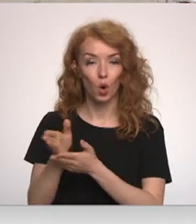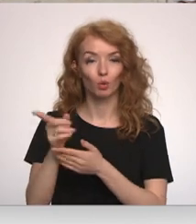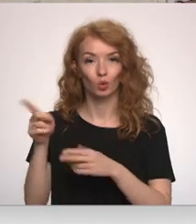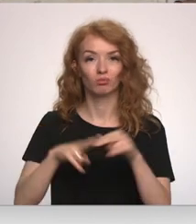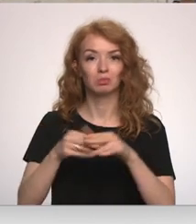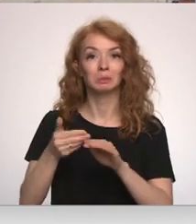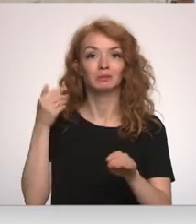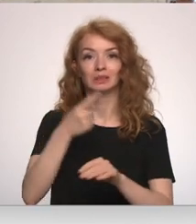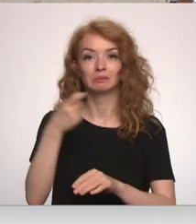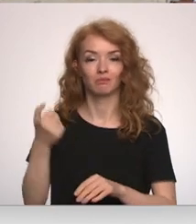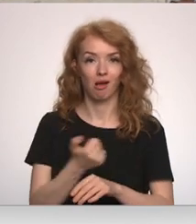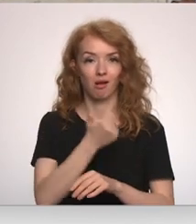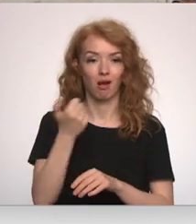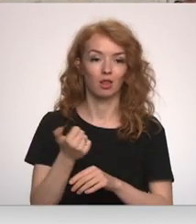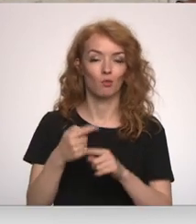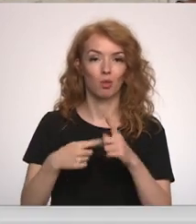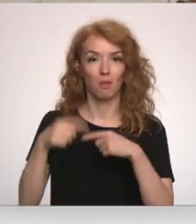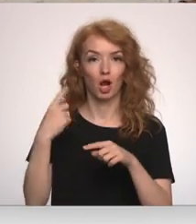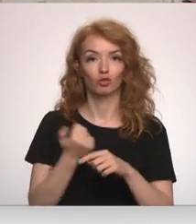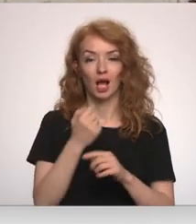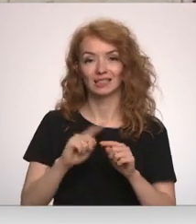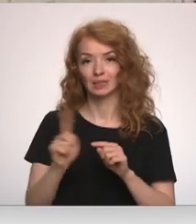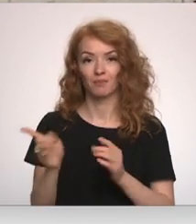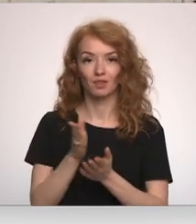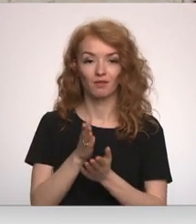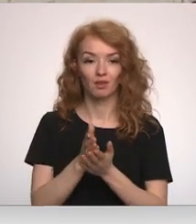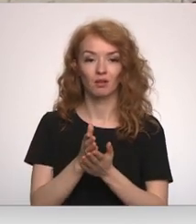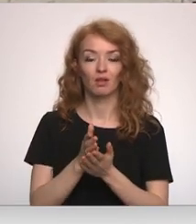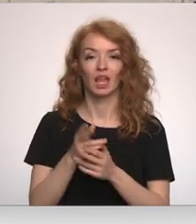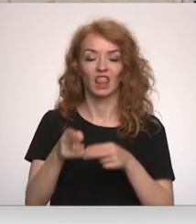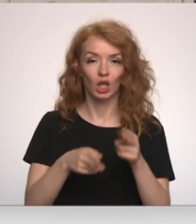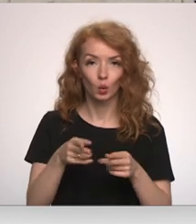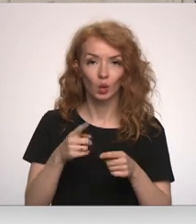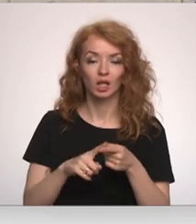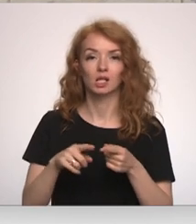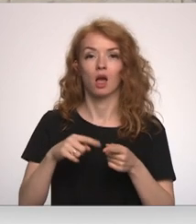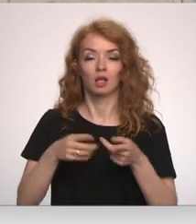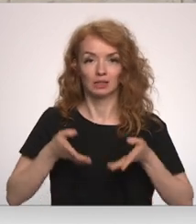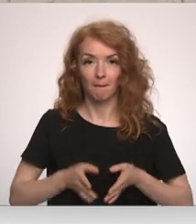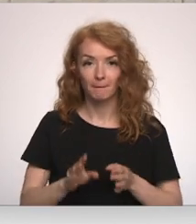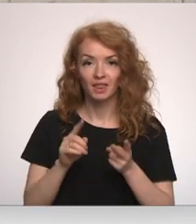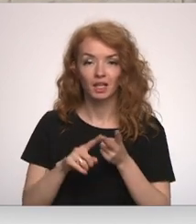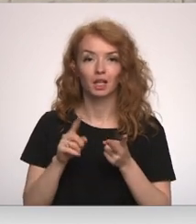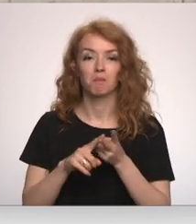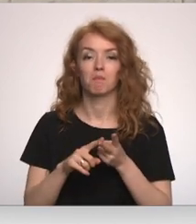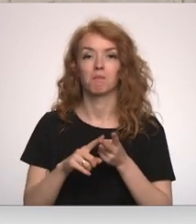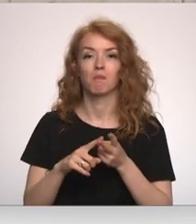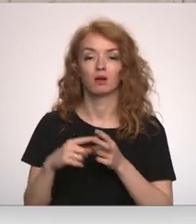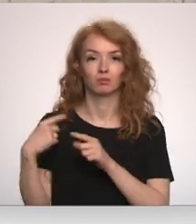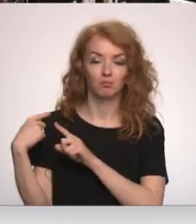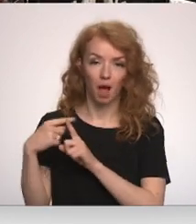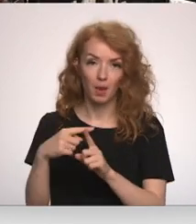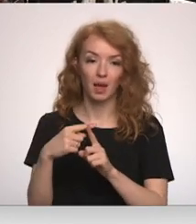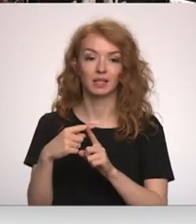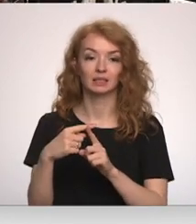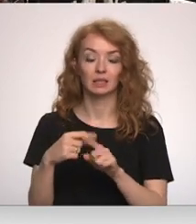pirms 100 gadiem un pagājušā gadsimta vidū. Tā ir ķirurģija, dzemdību, palīdzība un citas struktūra